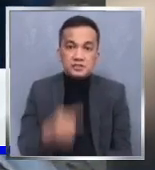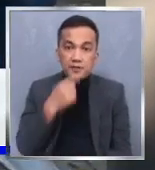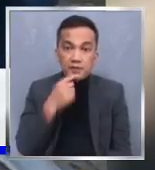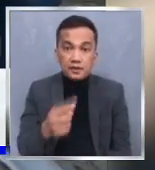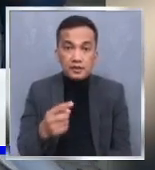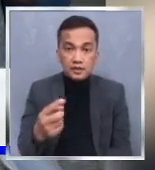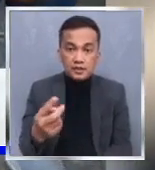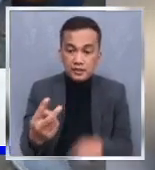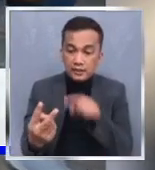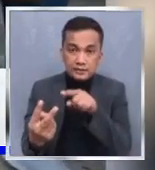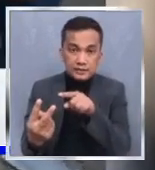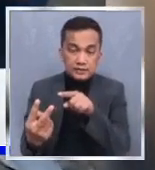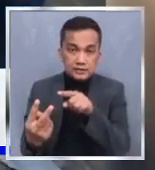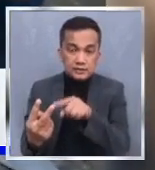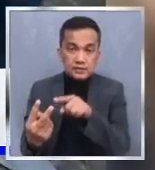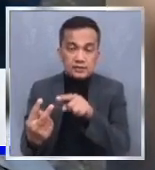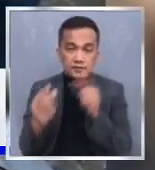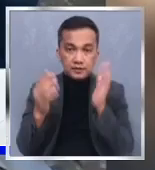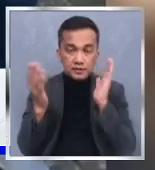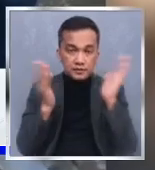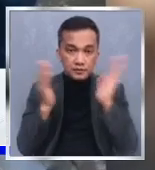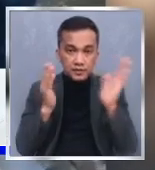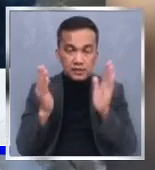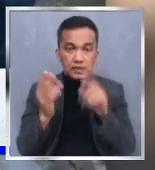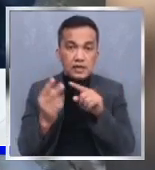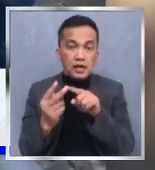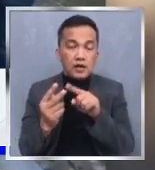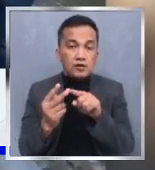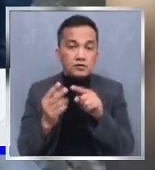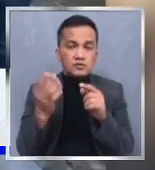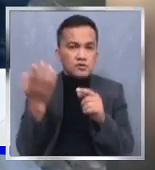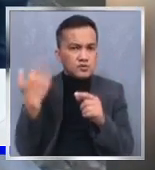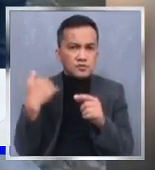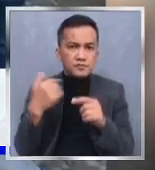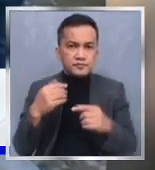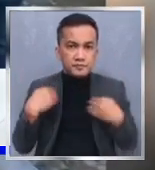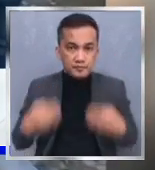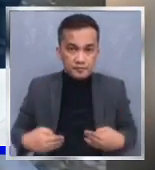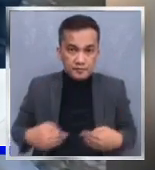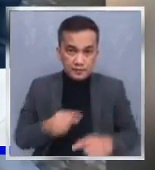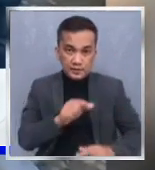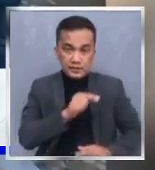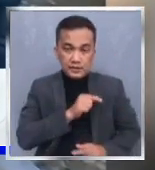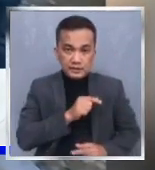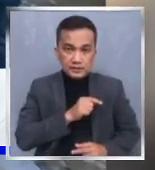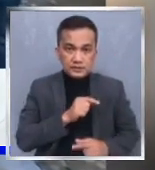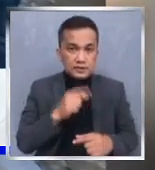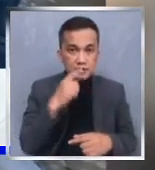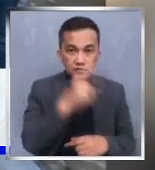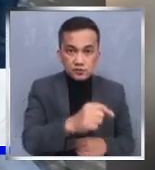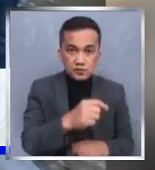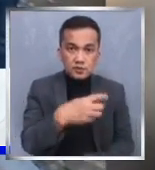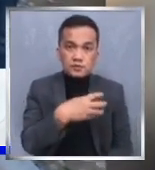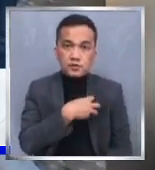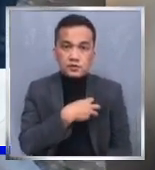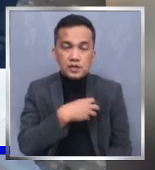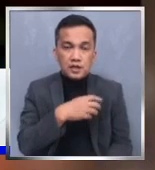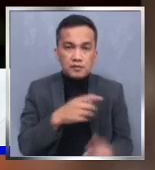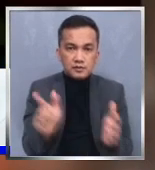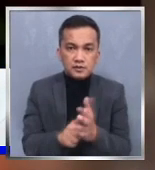mga pinagsilbihan ni Rebamontan noong siya'y bodyguard pa lang ang nag-report sa pulisya sa umano'y illegal na gawain